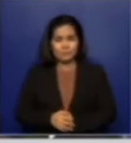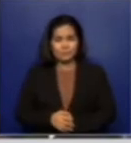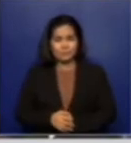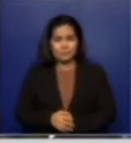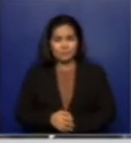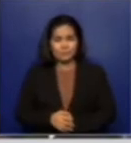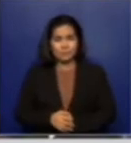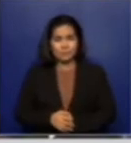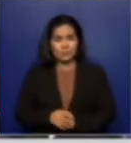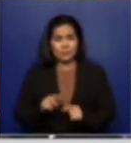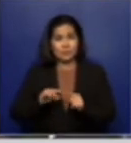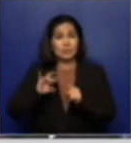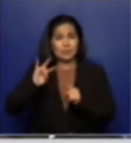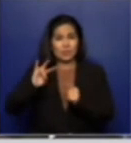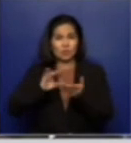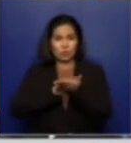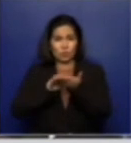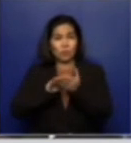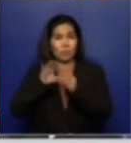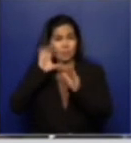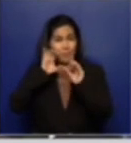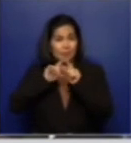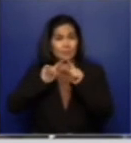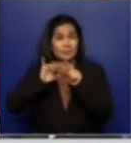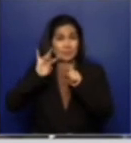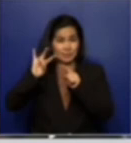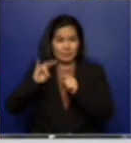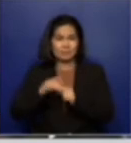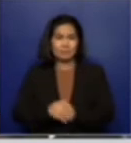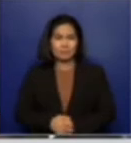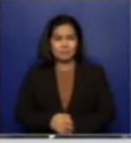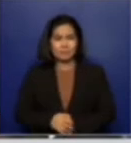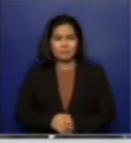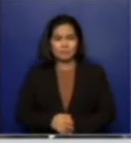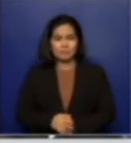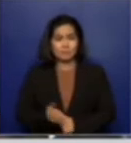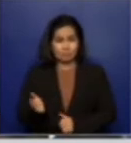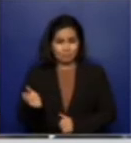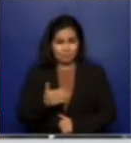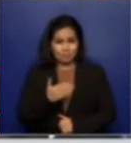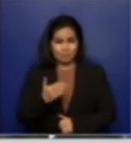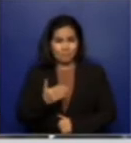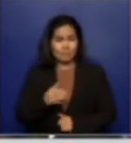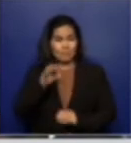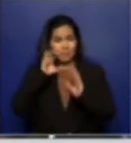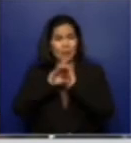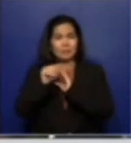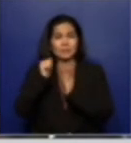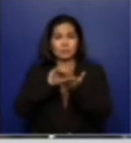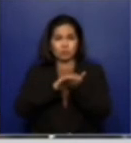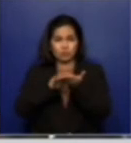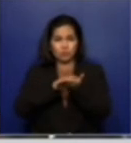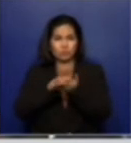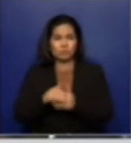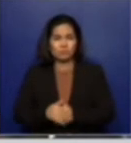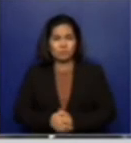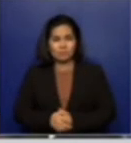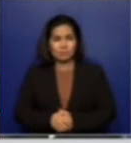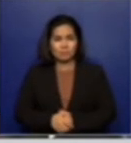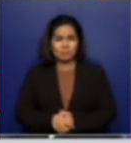กลับไปภาพที่7ขออนุญาตภาพต่อไปไม่ใช่ครับเอากลับไปภาพเดิมขอโทษครับ